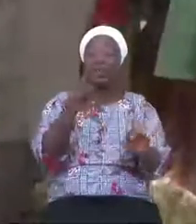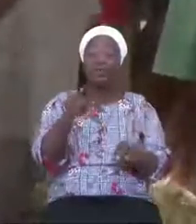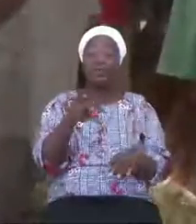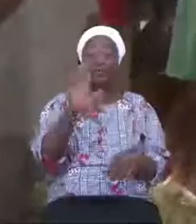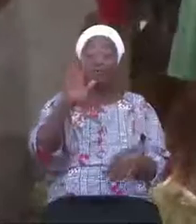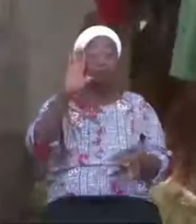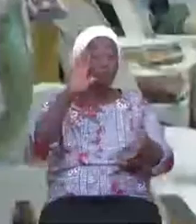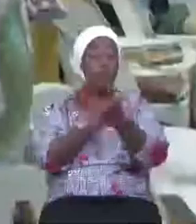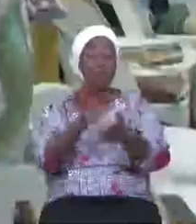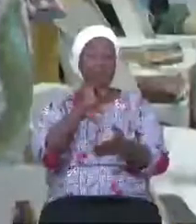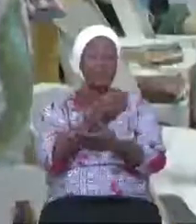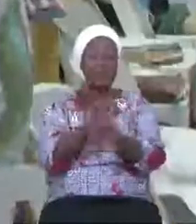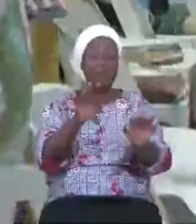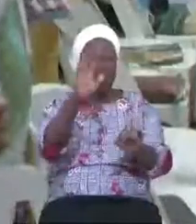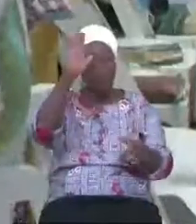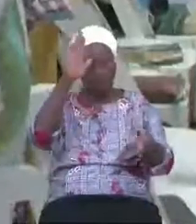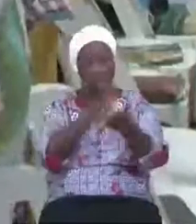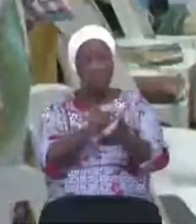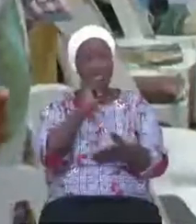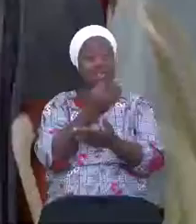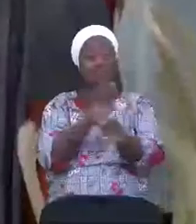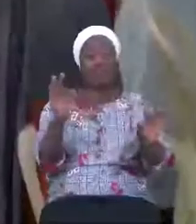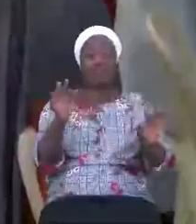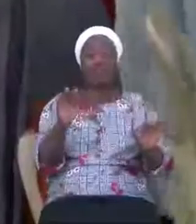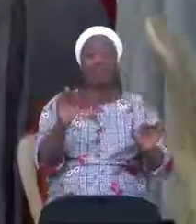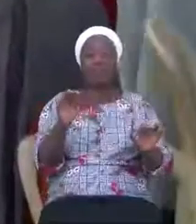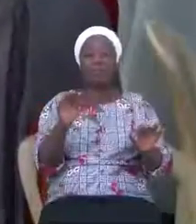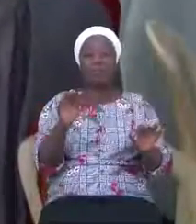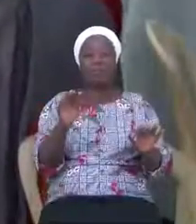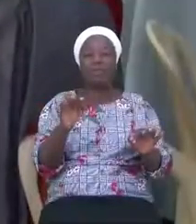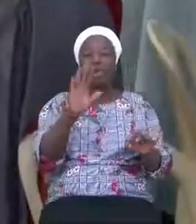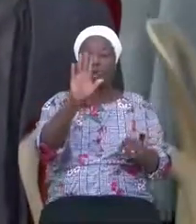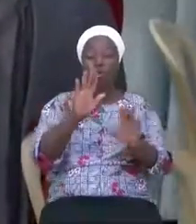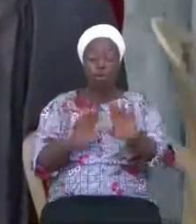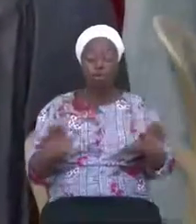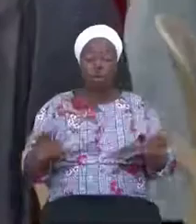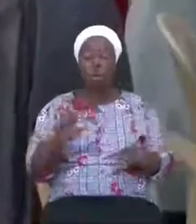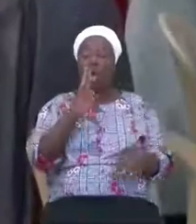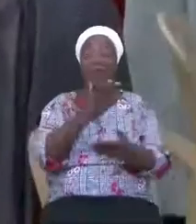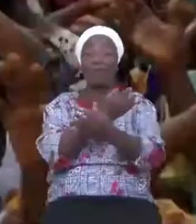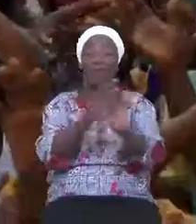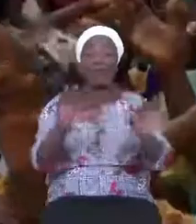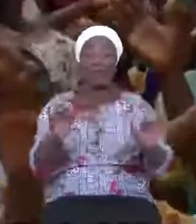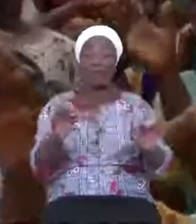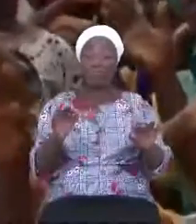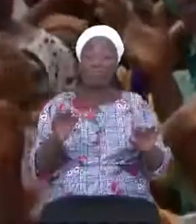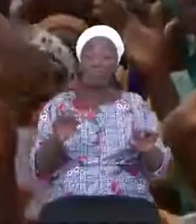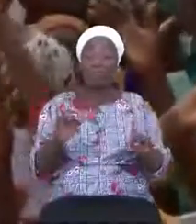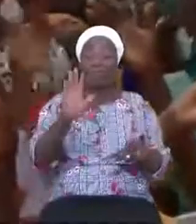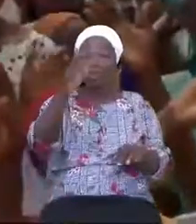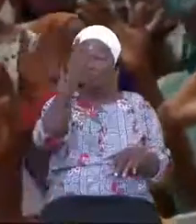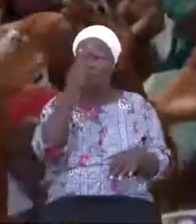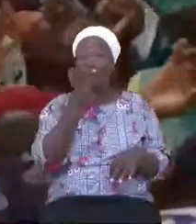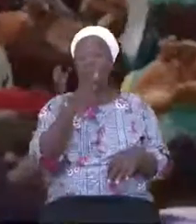femme est libérée. Ton mari est libéré. Tes enfants sont libérés. Tes parents